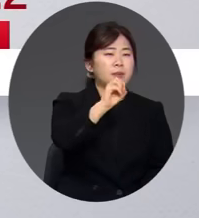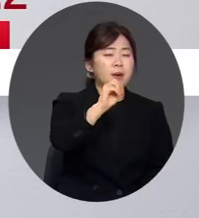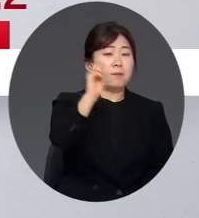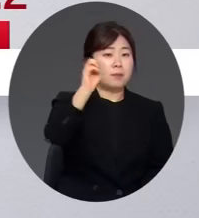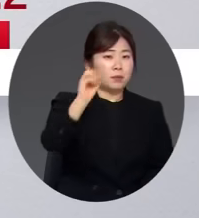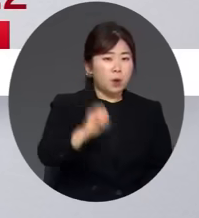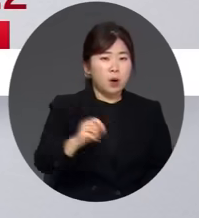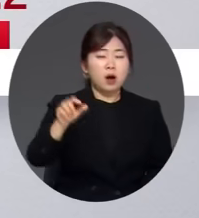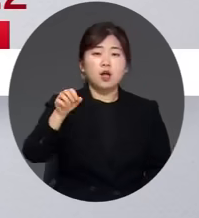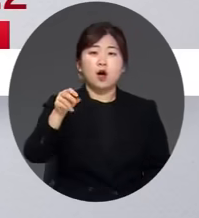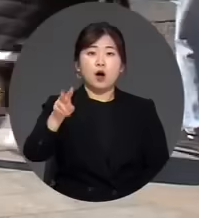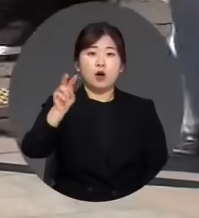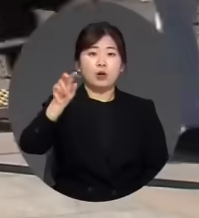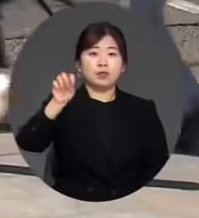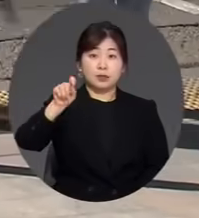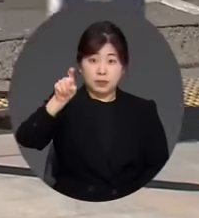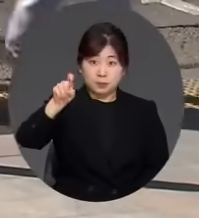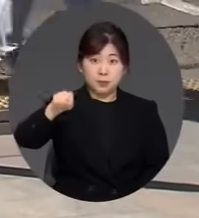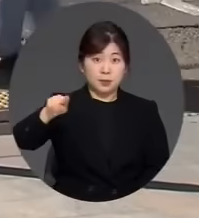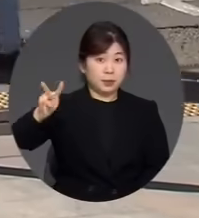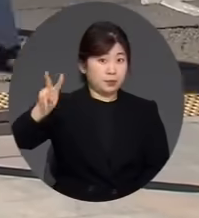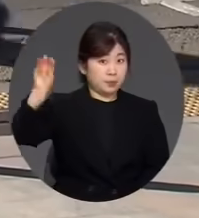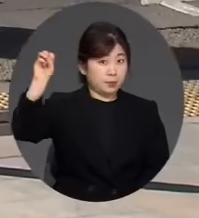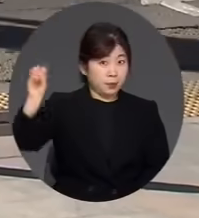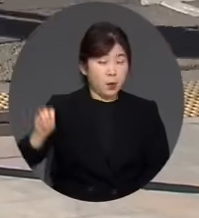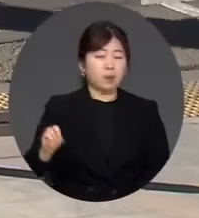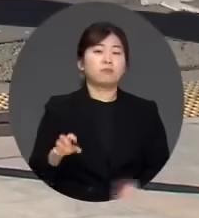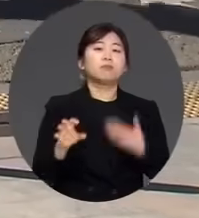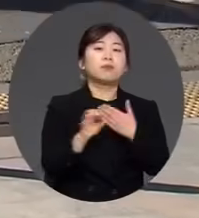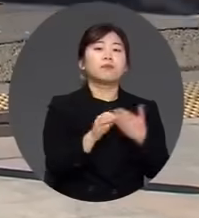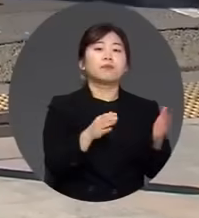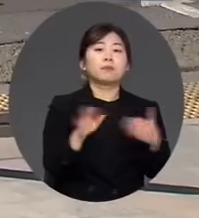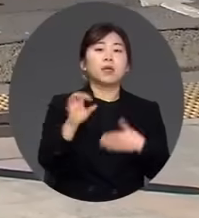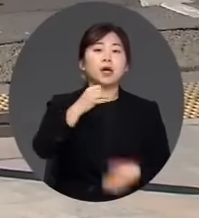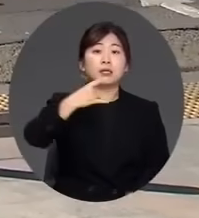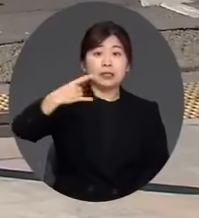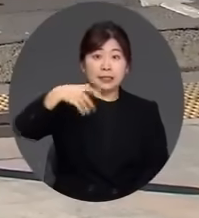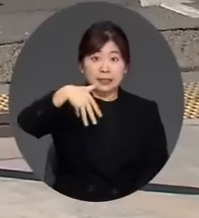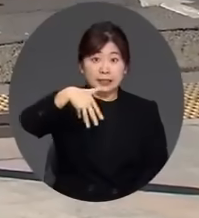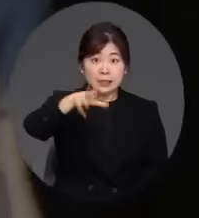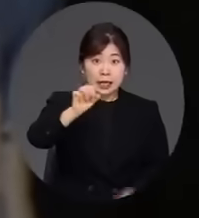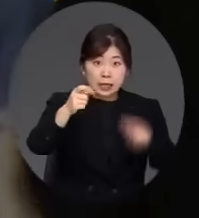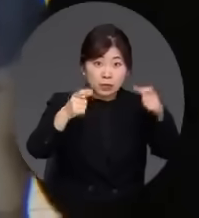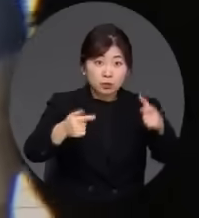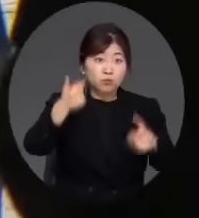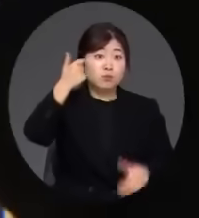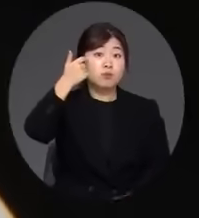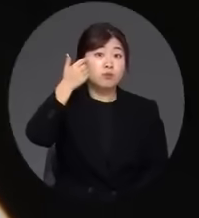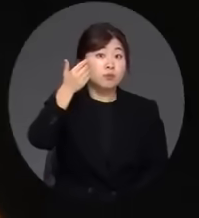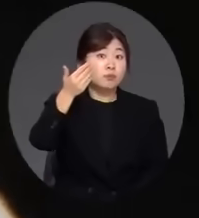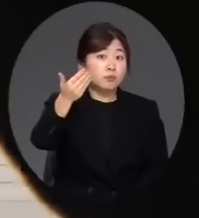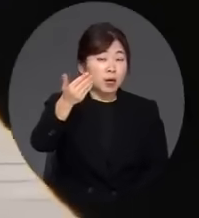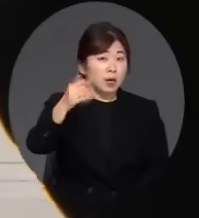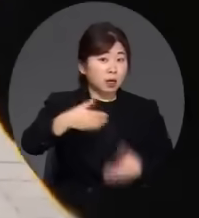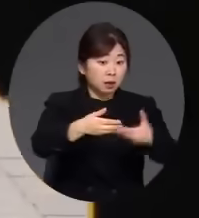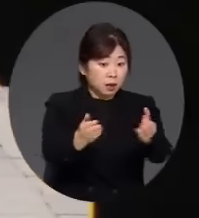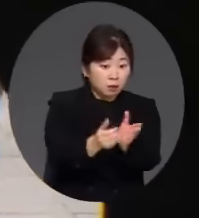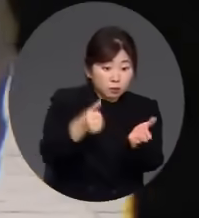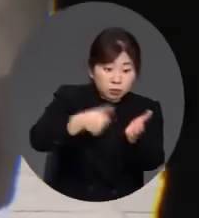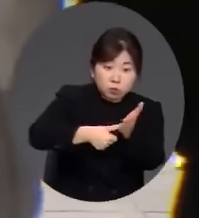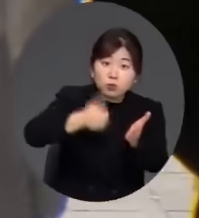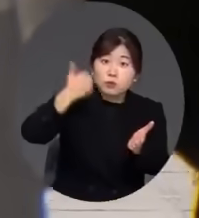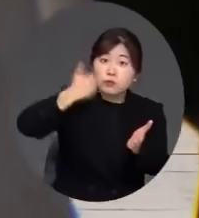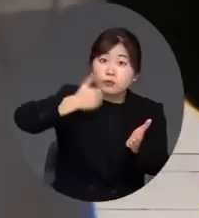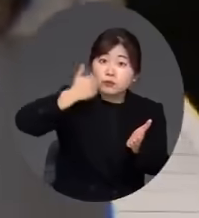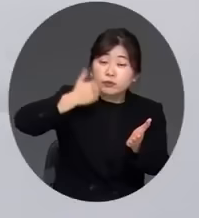10.2% 있습니다 창원시 의창구 유권자들에게 내일이 제 22대 국회의원 선거 1이라면 어느 정당에 투표할